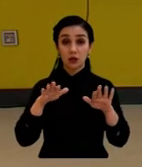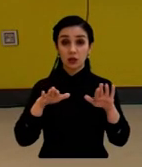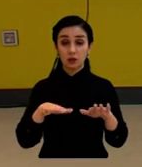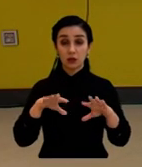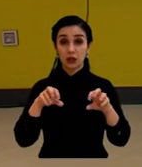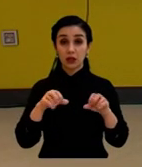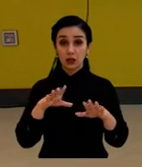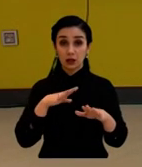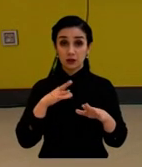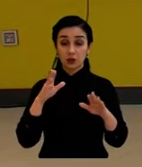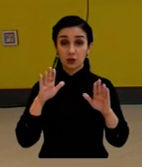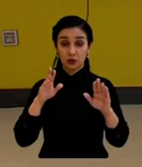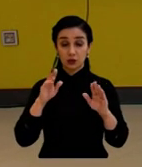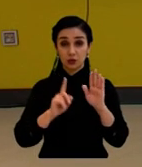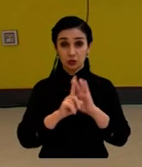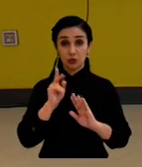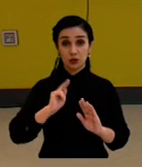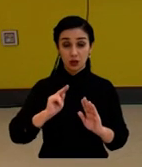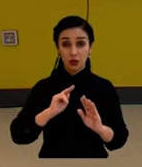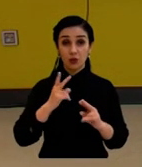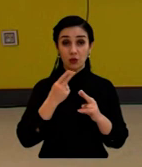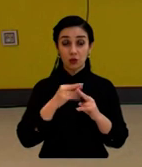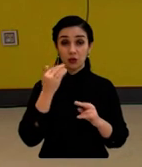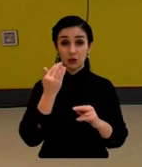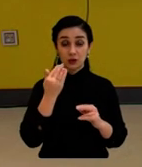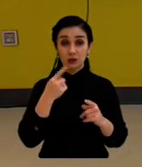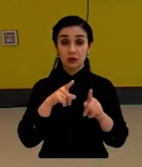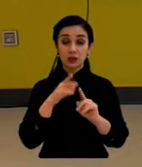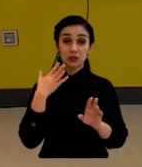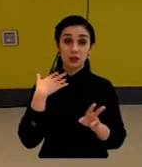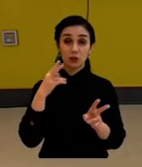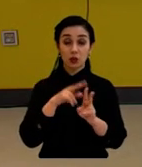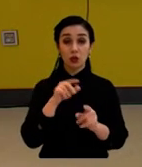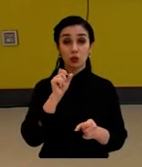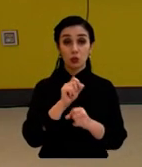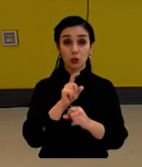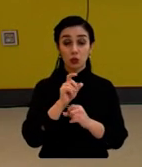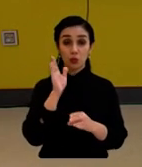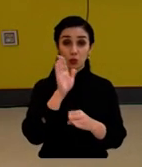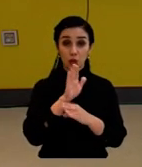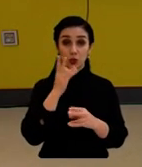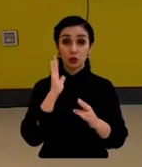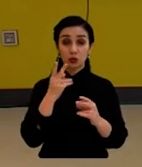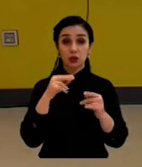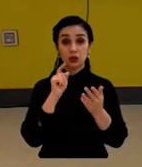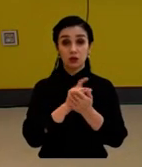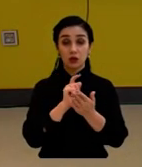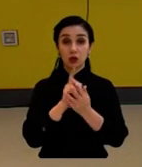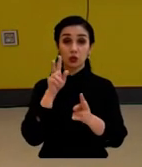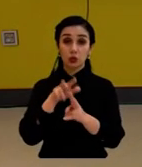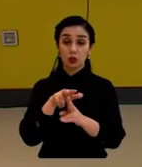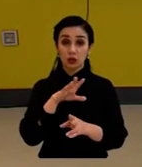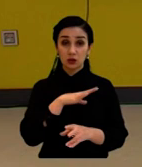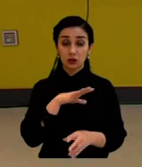lavozimini egalladingiz. Ana o'shanday paytda sizning zimmangizga buyruq chiqarish vazifasi